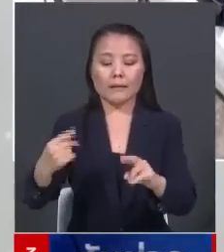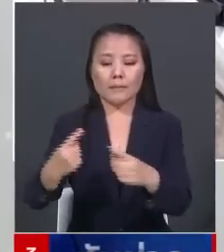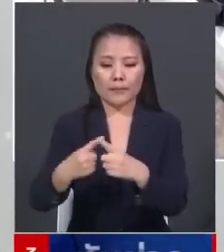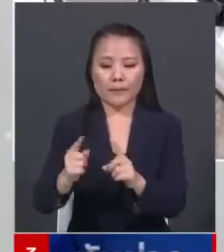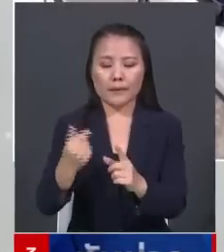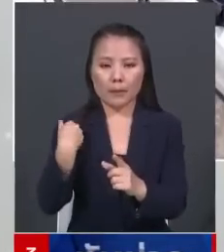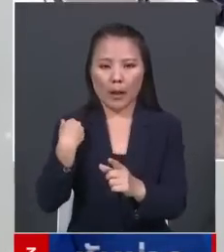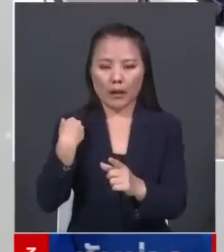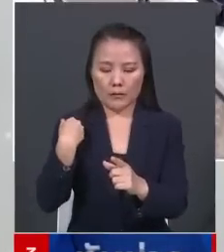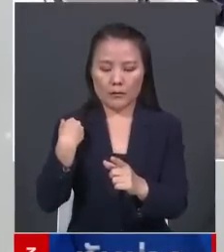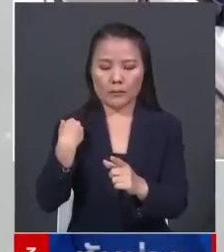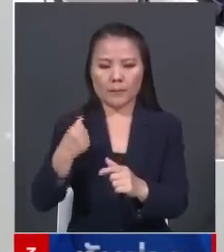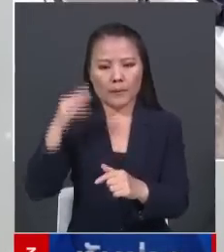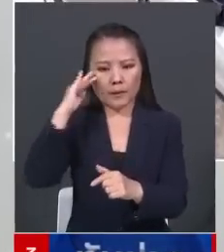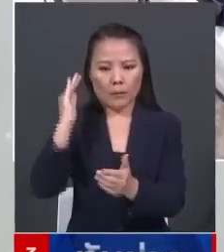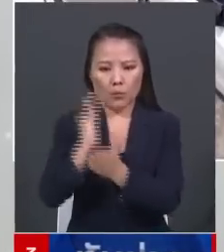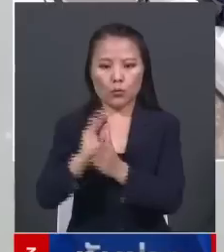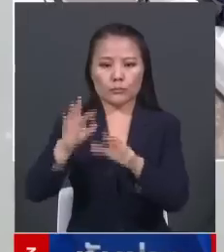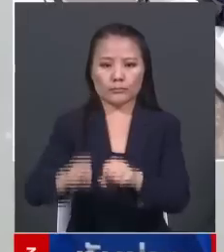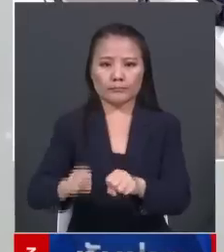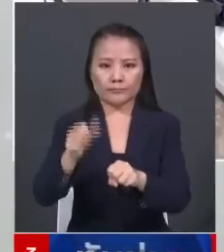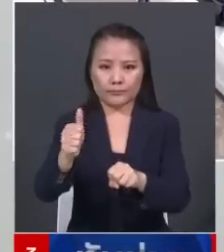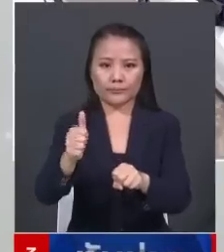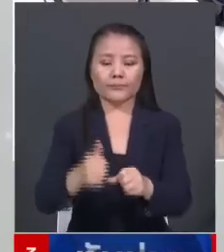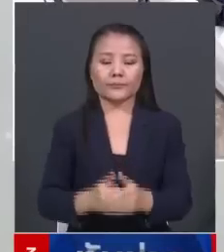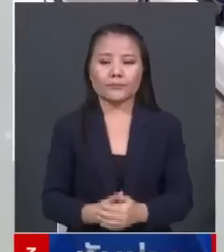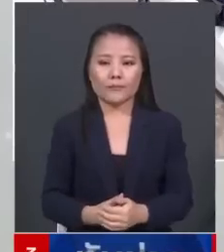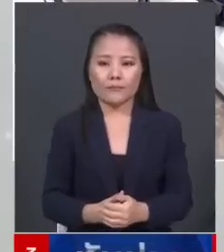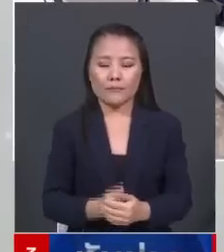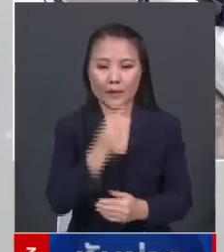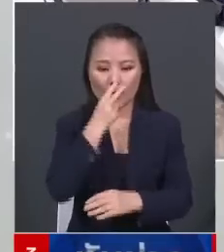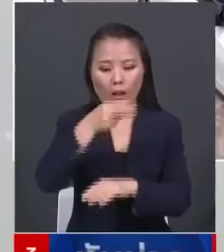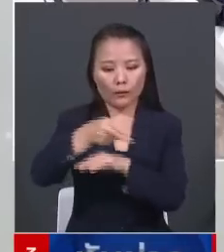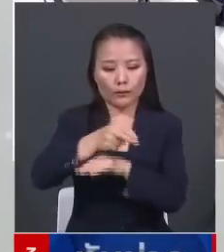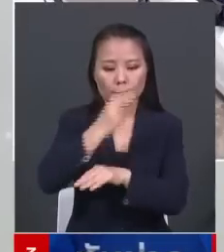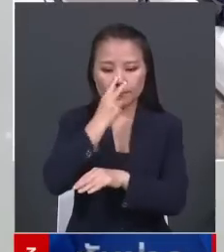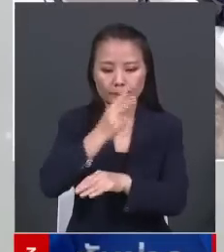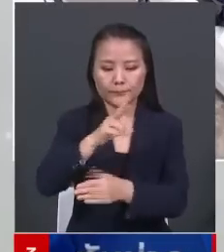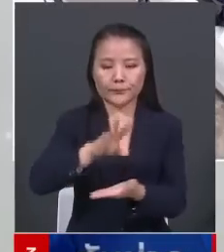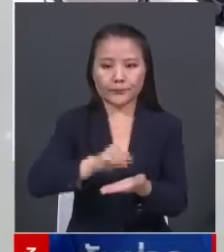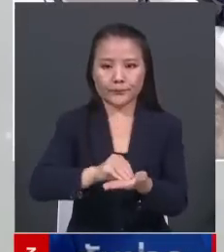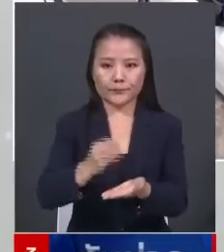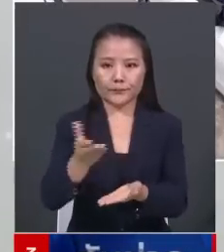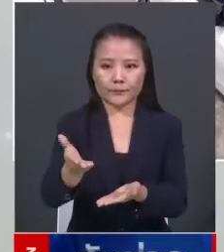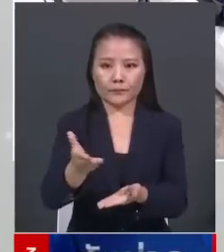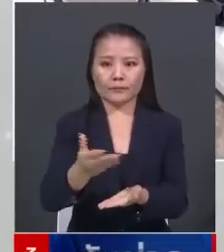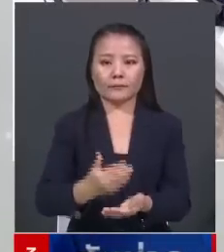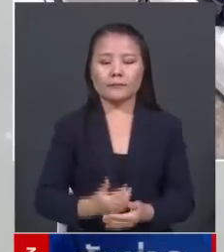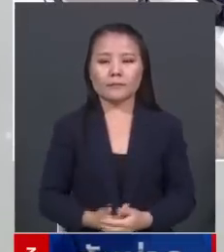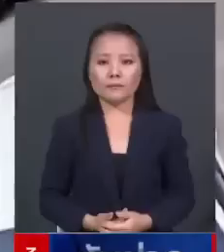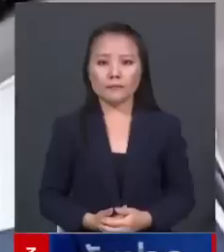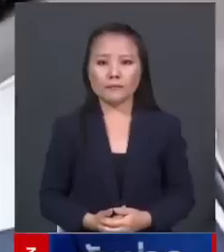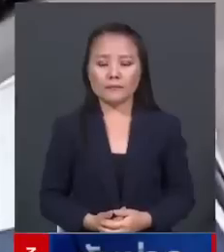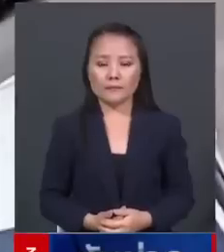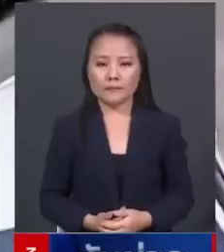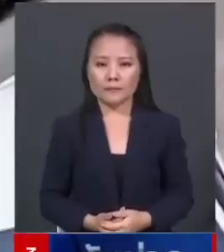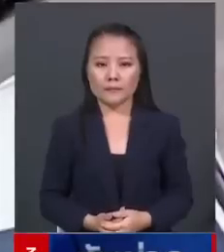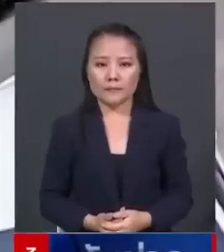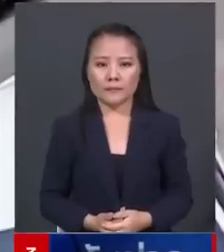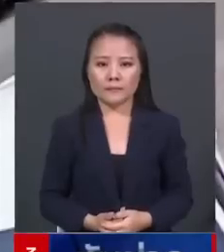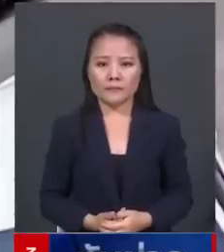ายหนีไม่รอดถูกตำรวจตามจับกุมตัวได้ลองไปดูภาพจากกล้องวงจรปิดที่สามารถบันทึกภาพเหตุการณ์ตอนคนร้ายหล